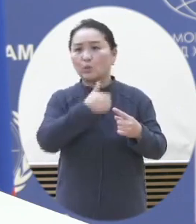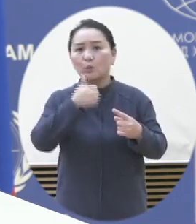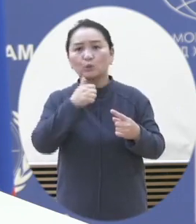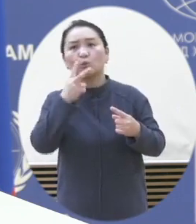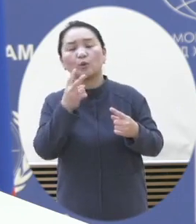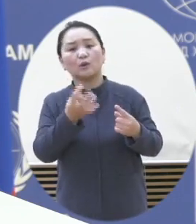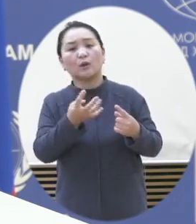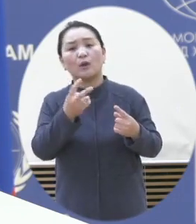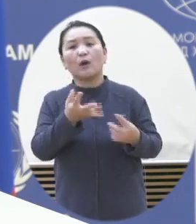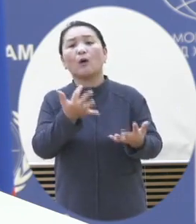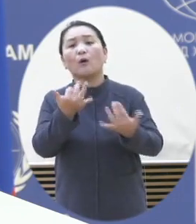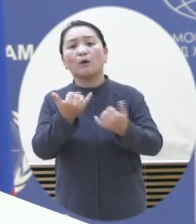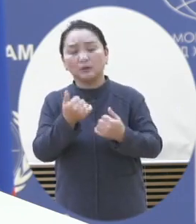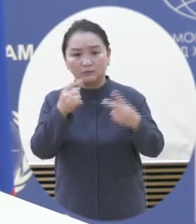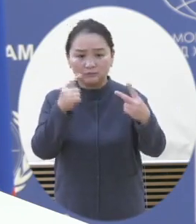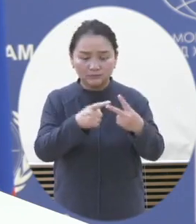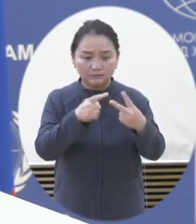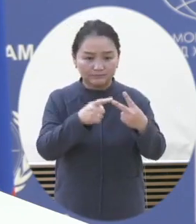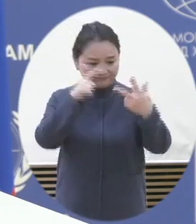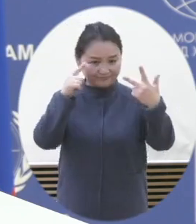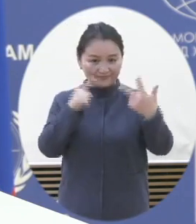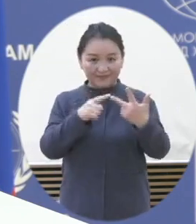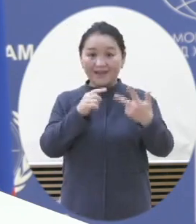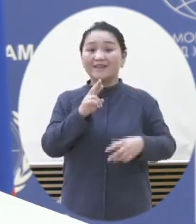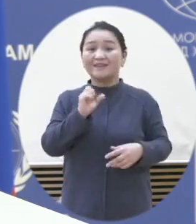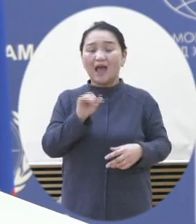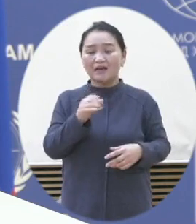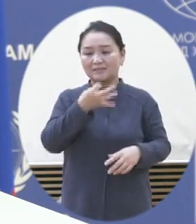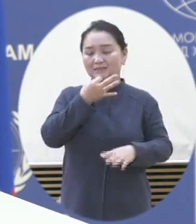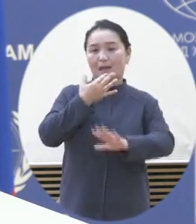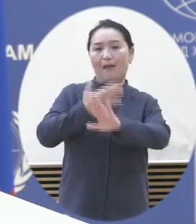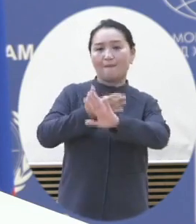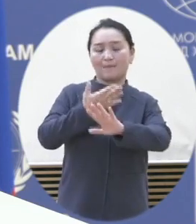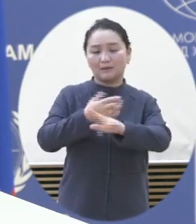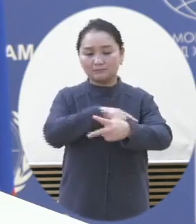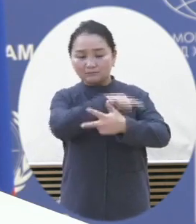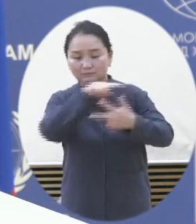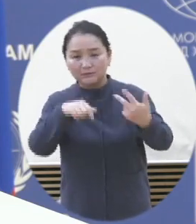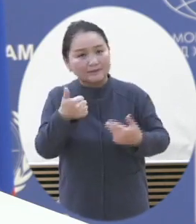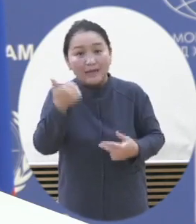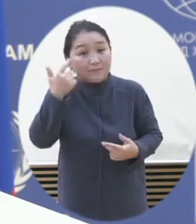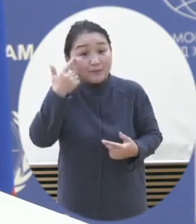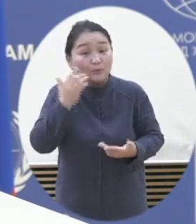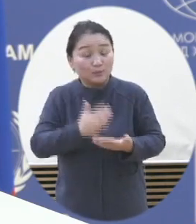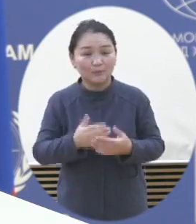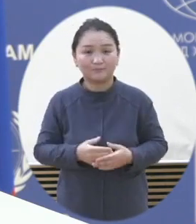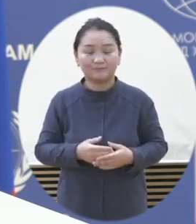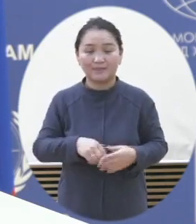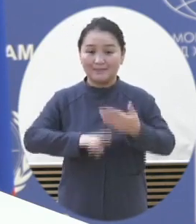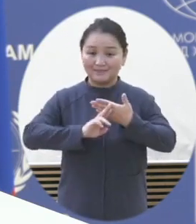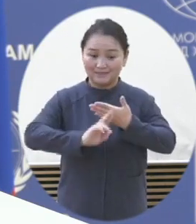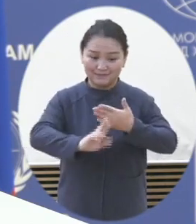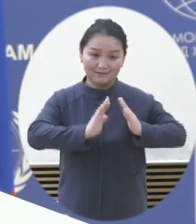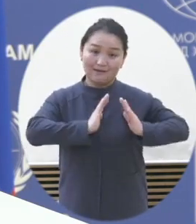За яаж өрчсөн сэргийлдэг юм бэ гэдэг талаар одоо бас бүрэн гүйцэд одоо мэдэхгүй байна гэсэн үг юм а гэдэг. За ингээд цаашдаа хандлагын